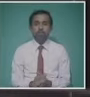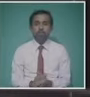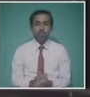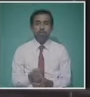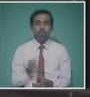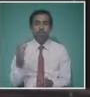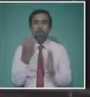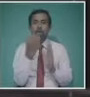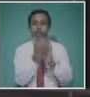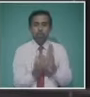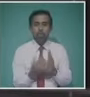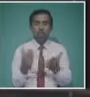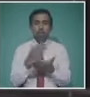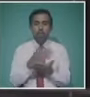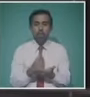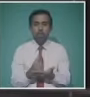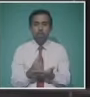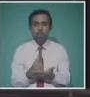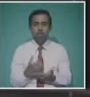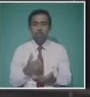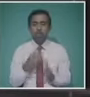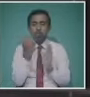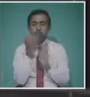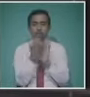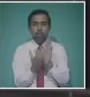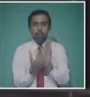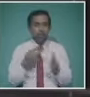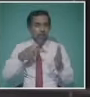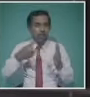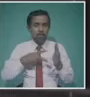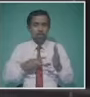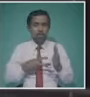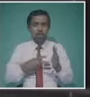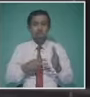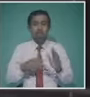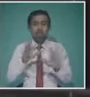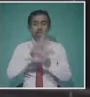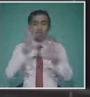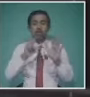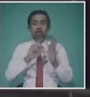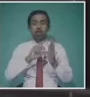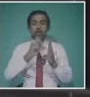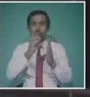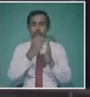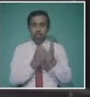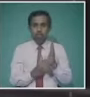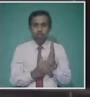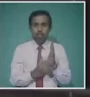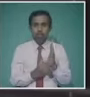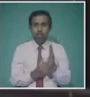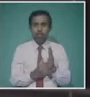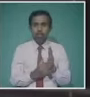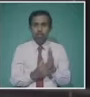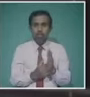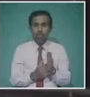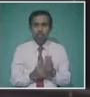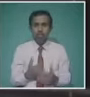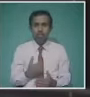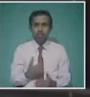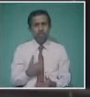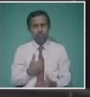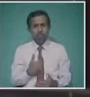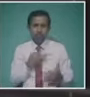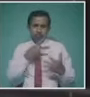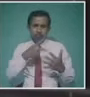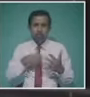ඔය ව්‍යවස්ථා ටික ඔක්කොම අරගෙන මම ව්‍යවස්ථාවල් කියවන්න ගත්තේ 19 වෙනි ව්‍යවස්ථාව නිසා ඒක බොහොම ඕන එකකින්